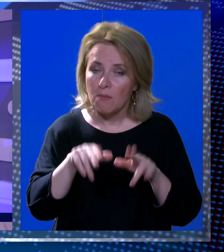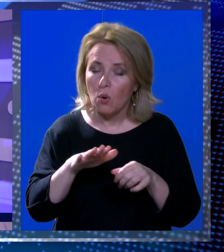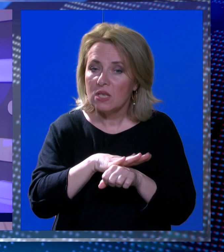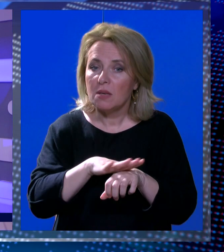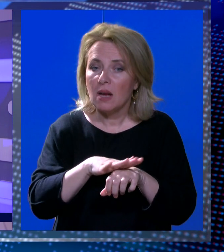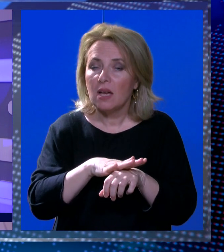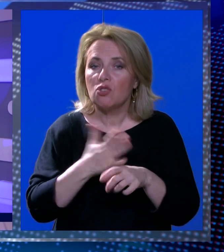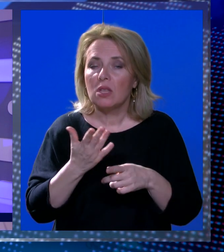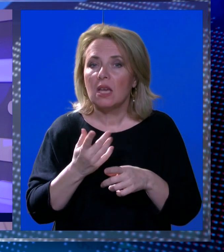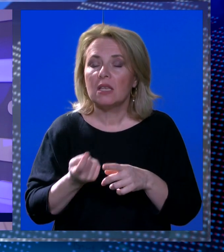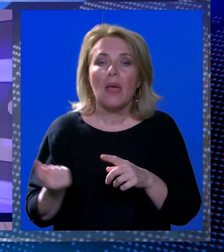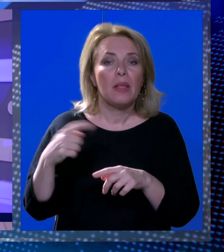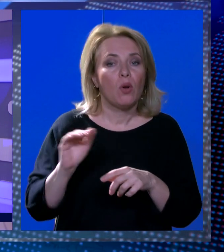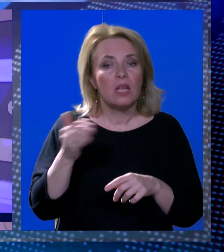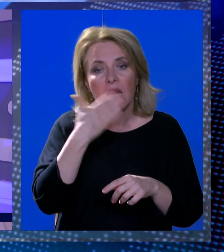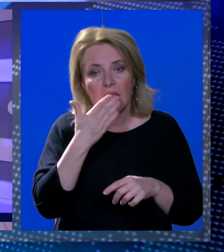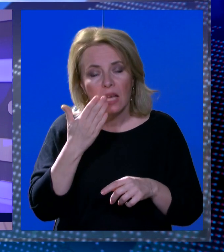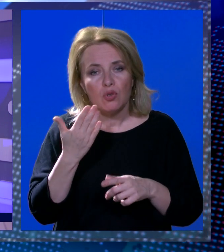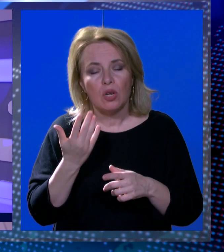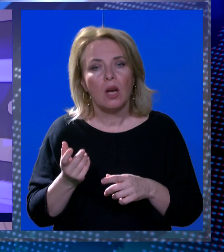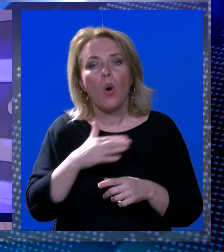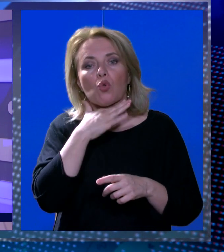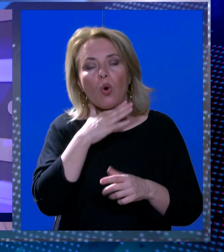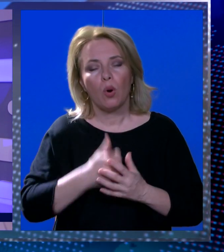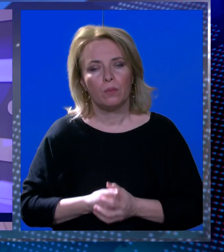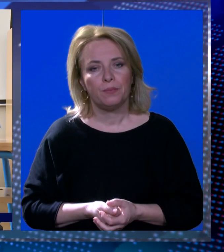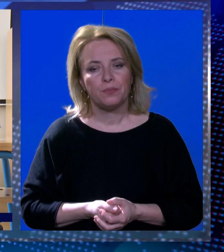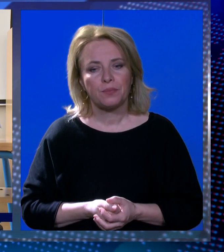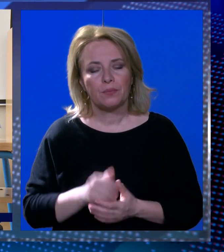kamere prokomentirali i pojedini ravnatelji dubrovačkih srednjih škola.